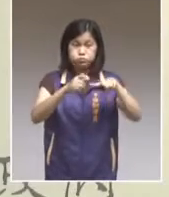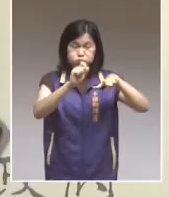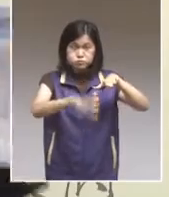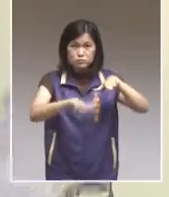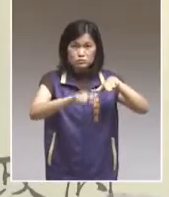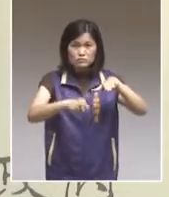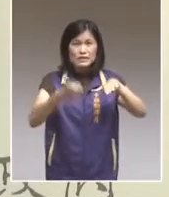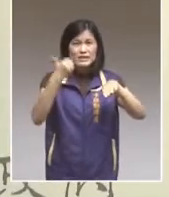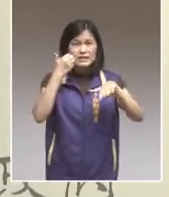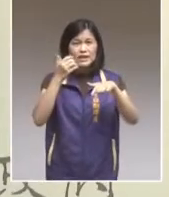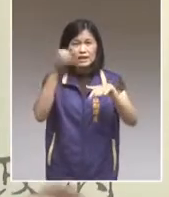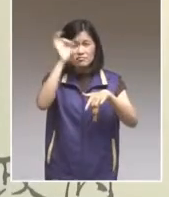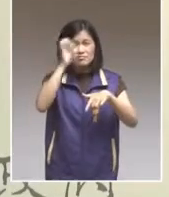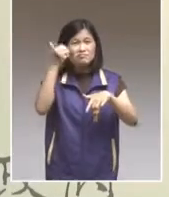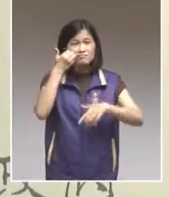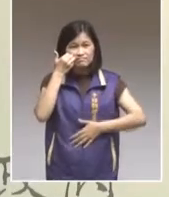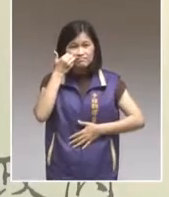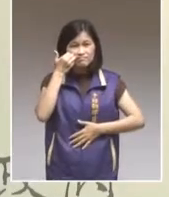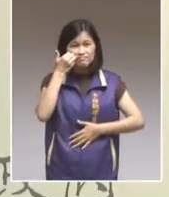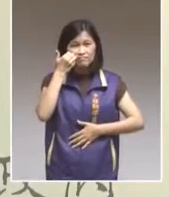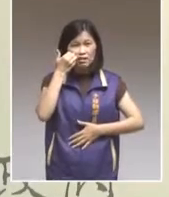口。